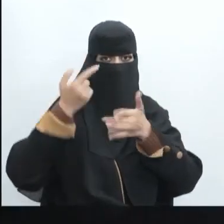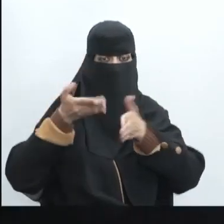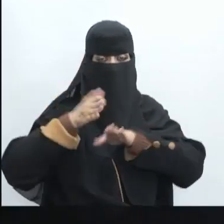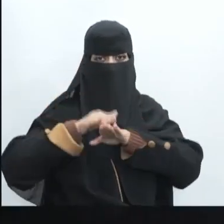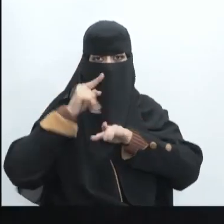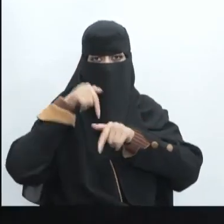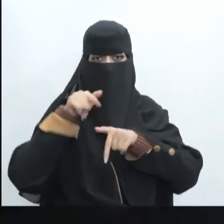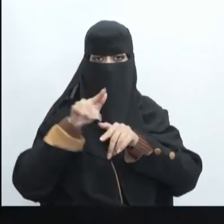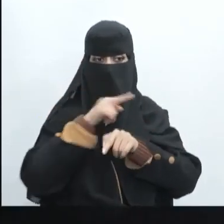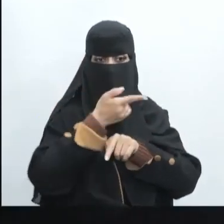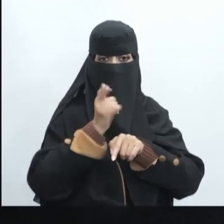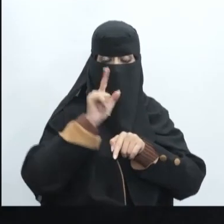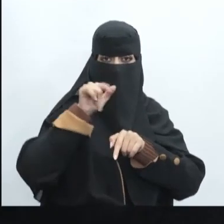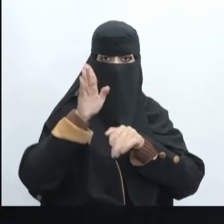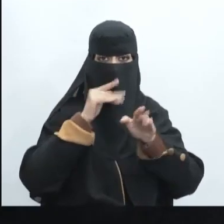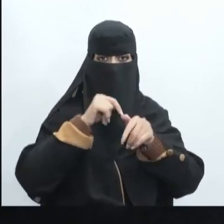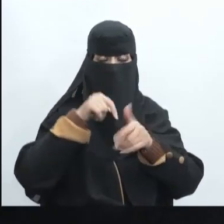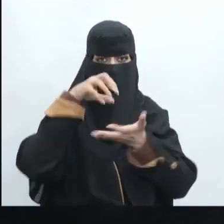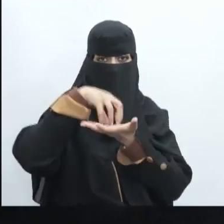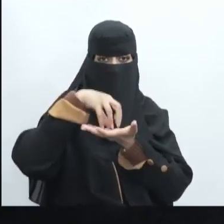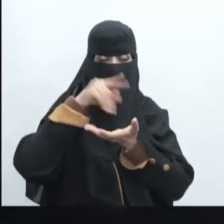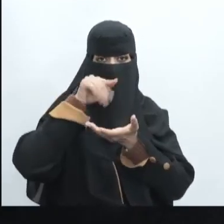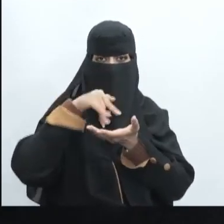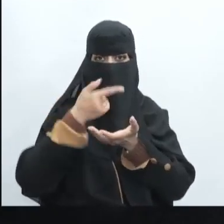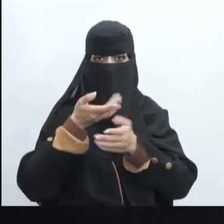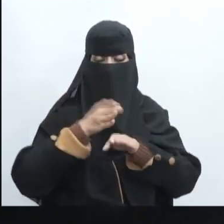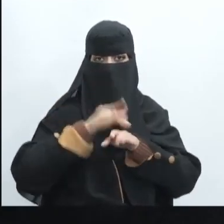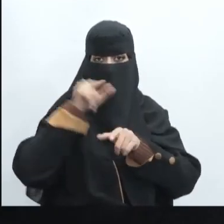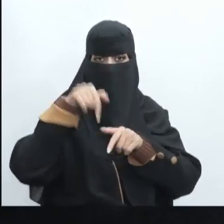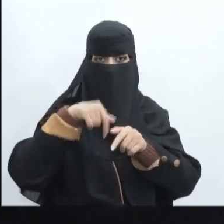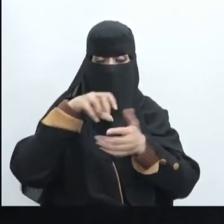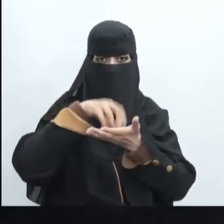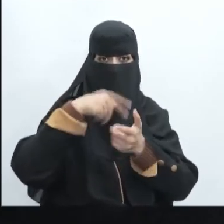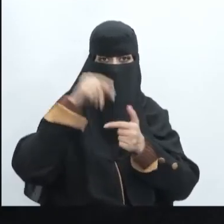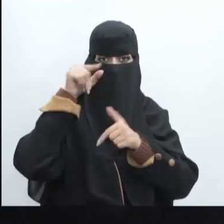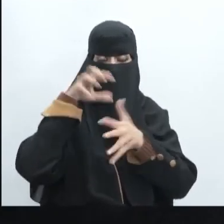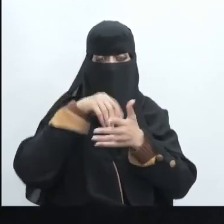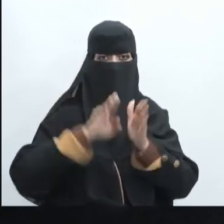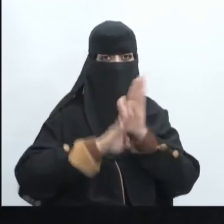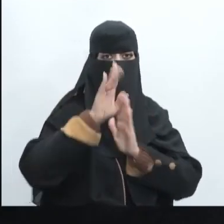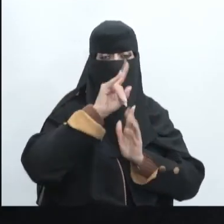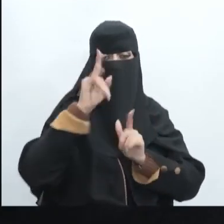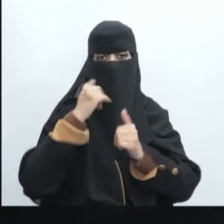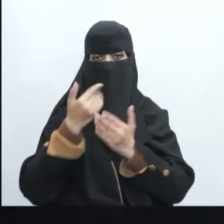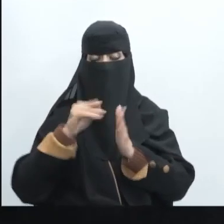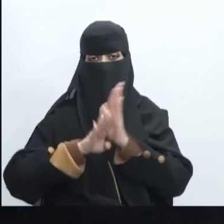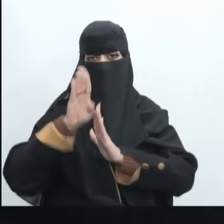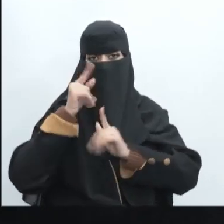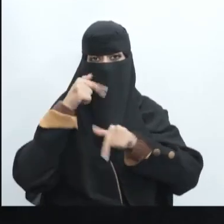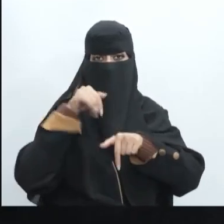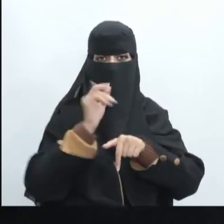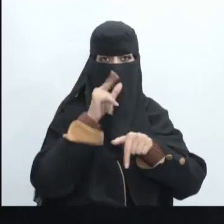على هذه او على هذه الدوله او على هذا البلد بانه متطور او غير متطور